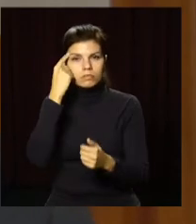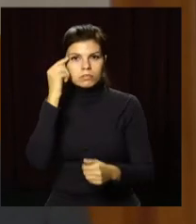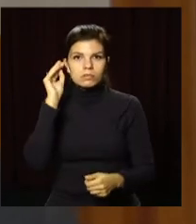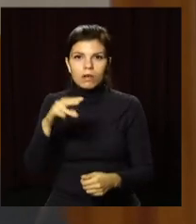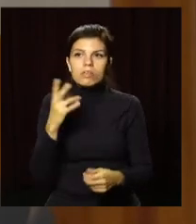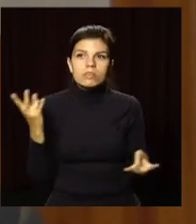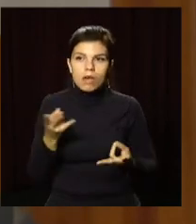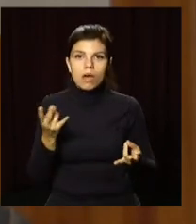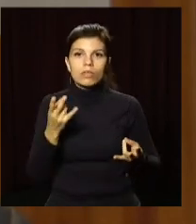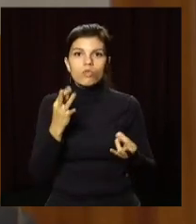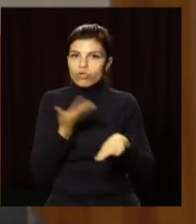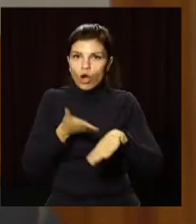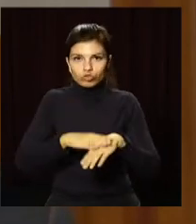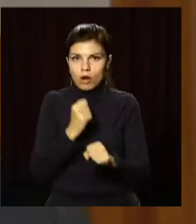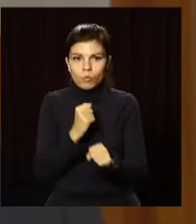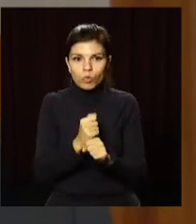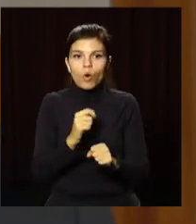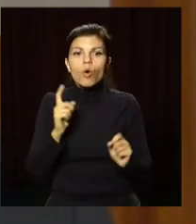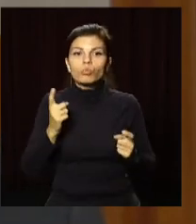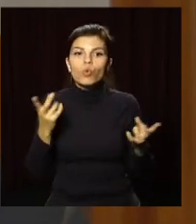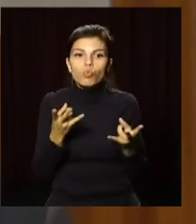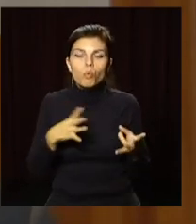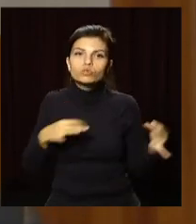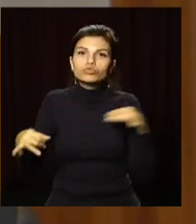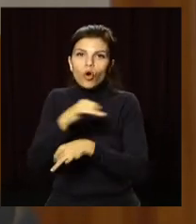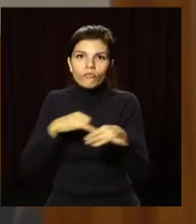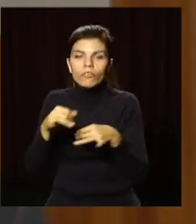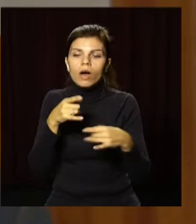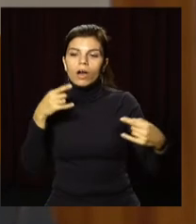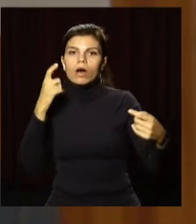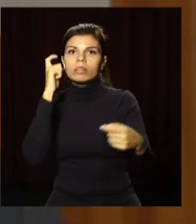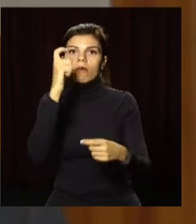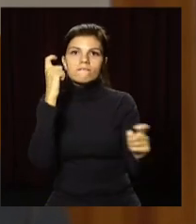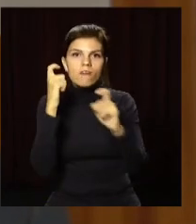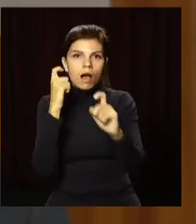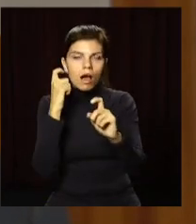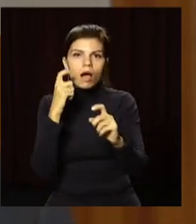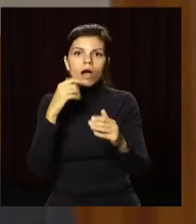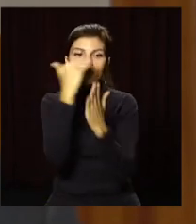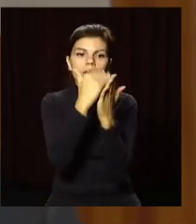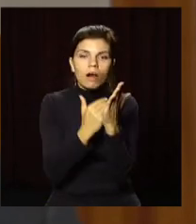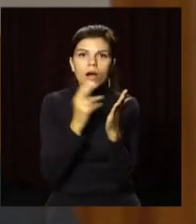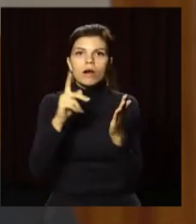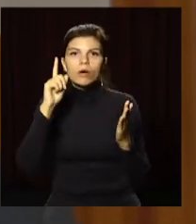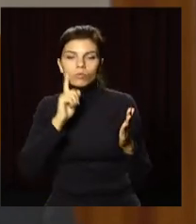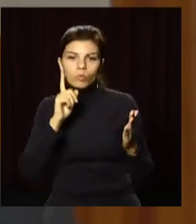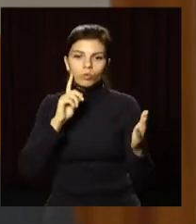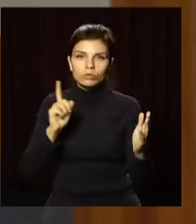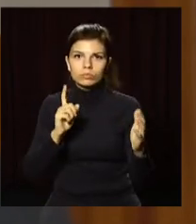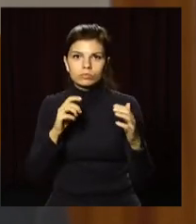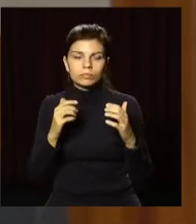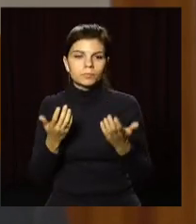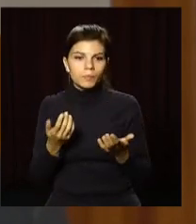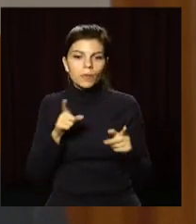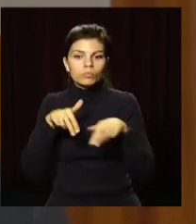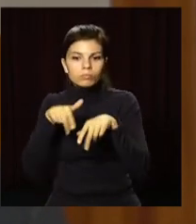дуже тяжка робота. Чому? Тому що необхідно було согласувати движення трамвая з движением остальных транспортних